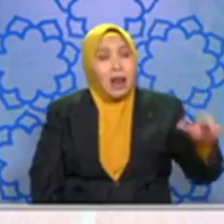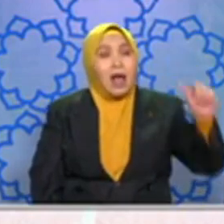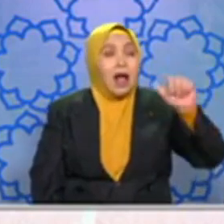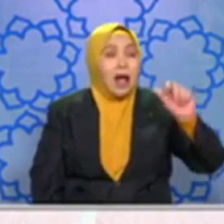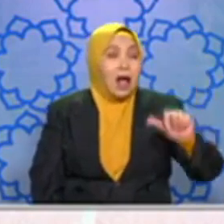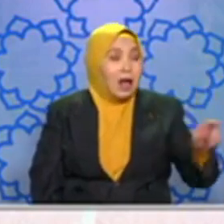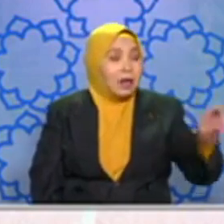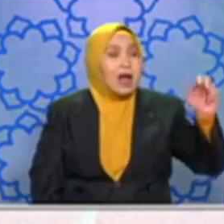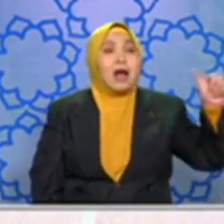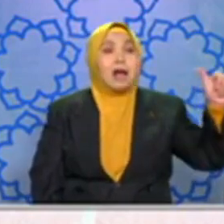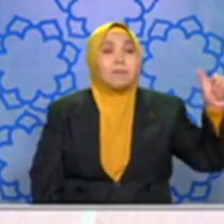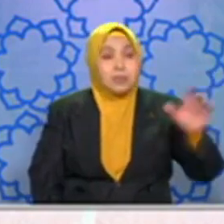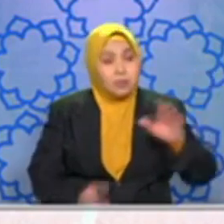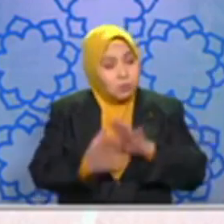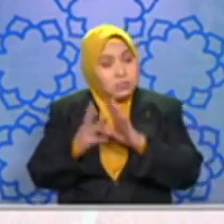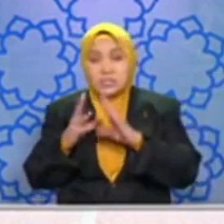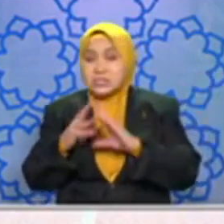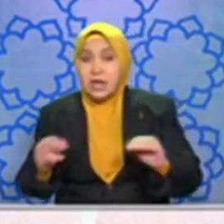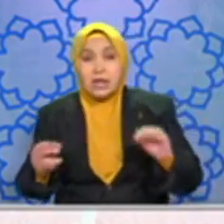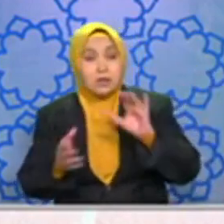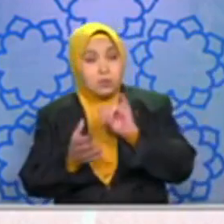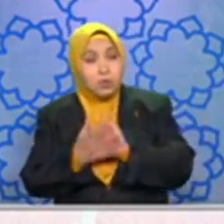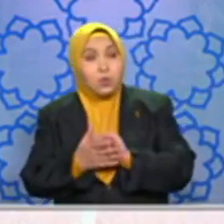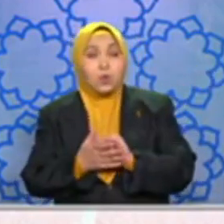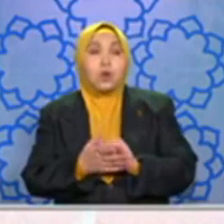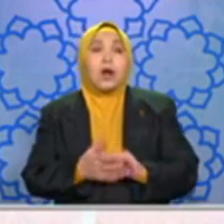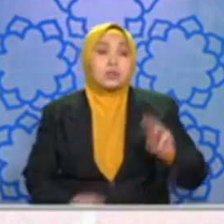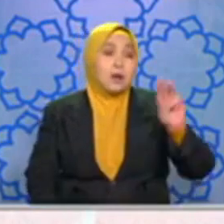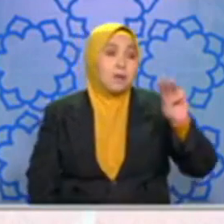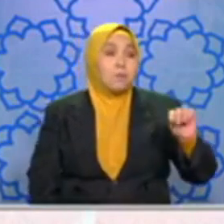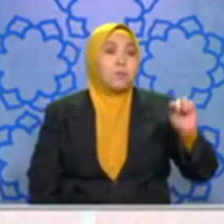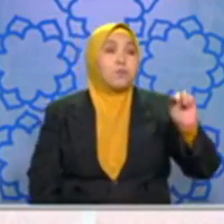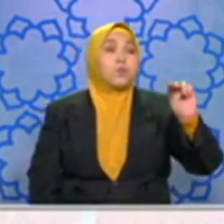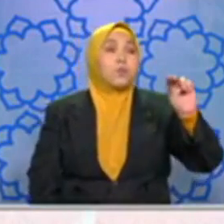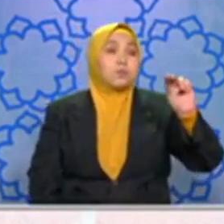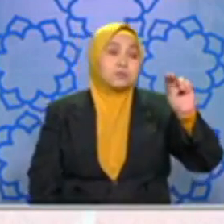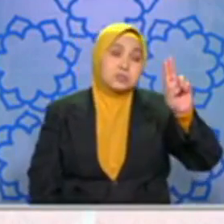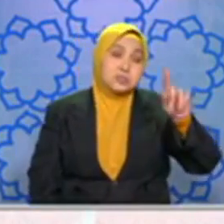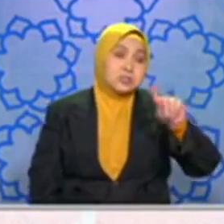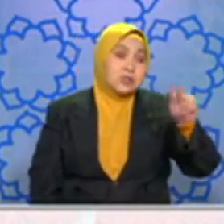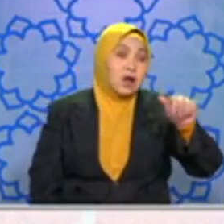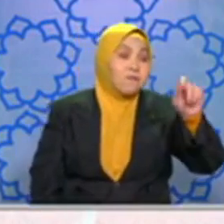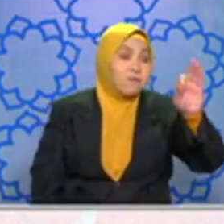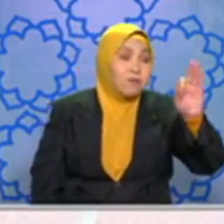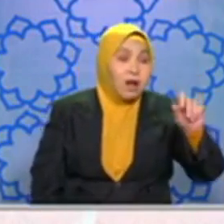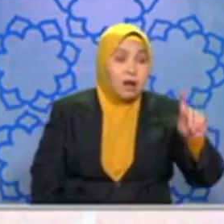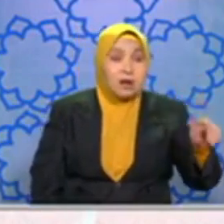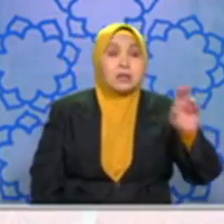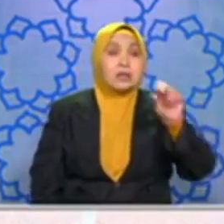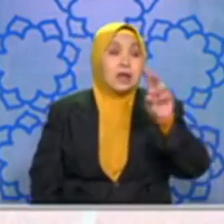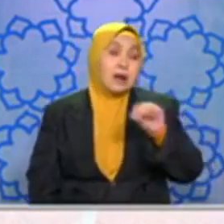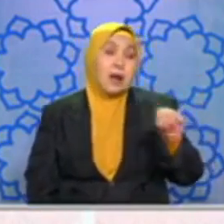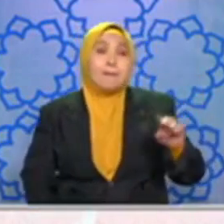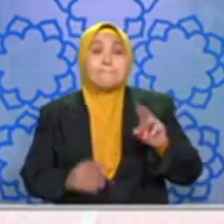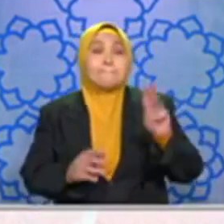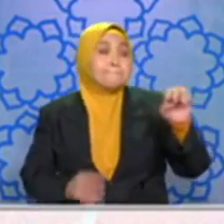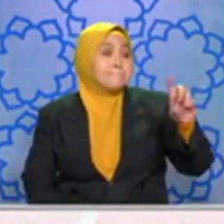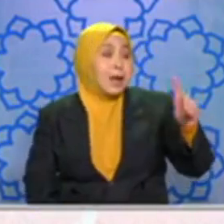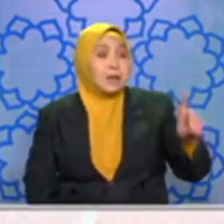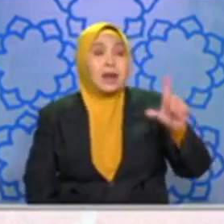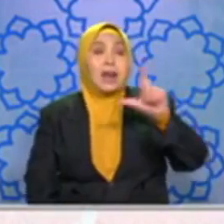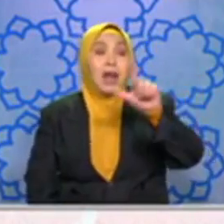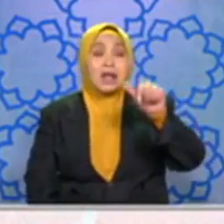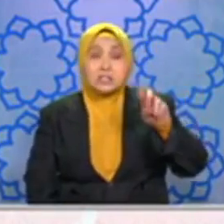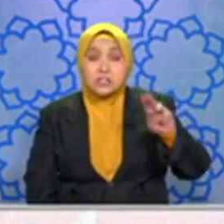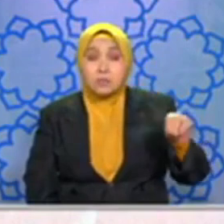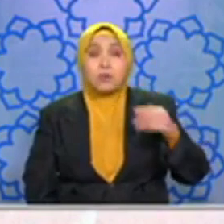al-ana. Selesai kalimi. Musaqqal dan mukhaffaf. Kemudian mad lazim harfi pula. Harfi juga